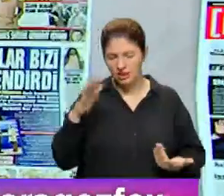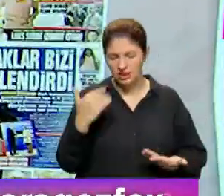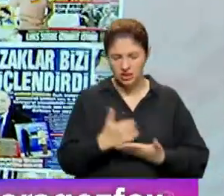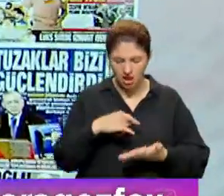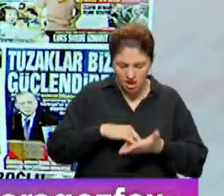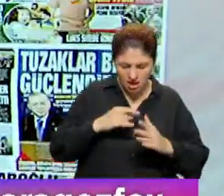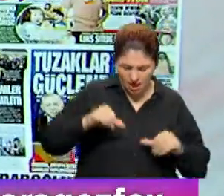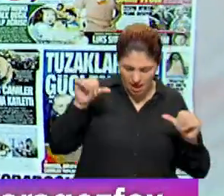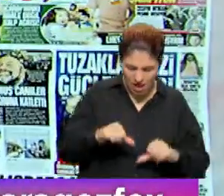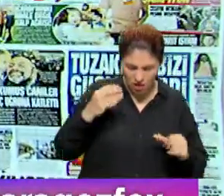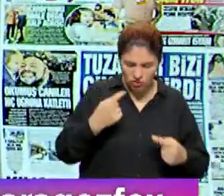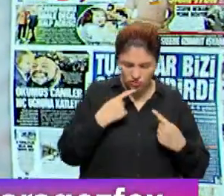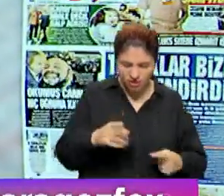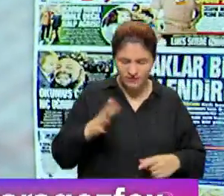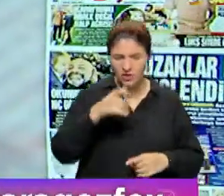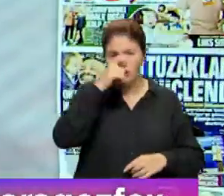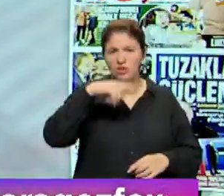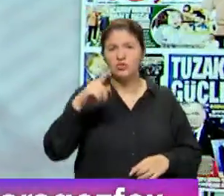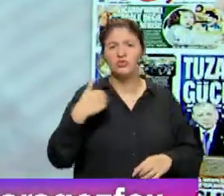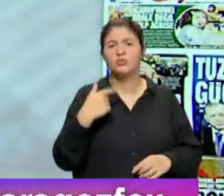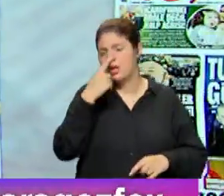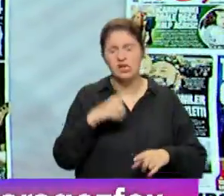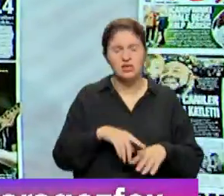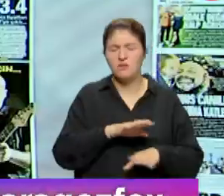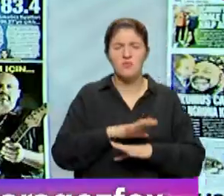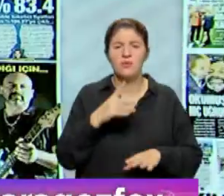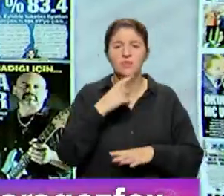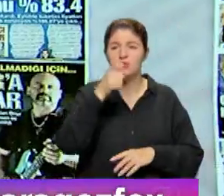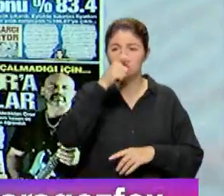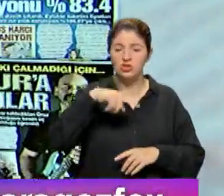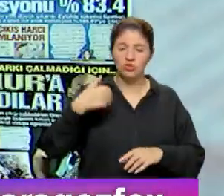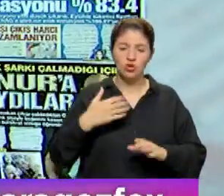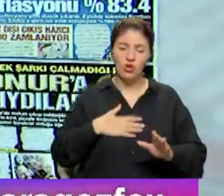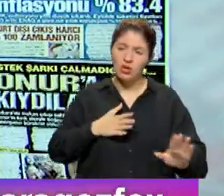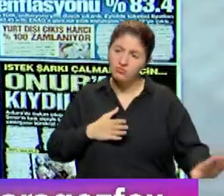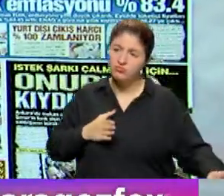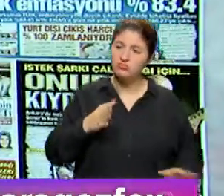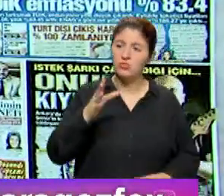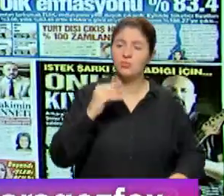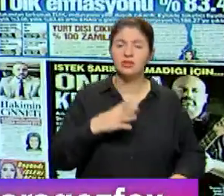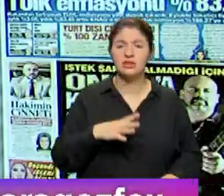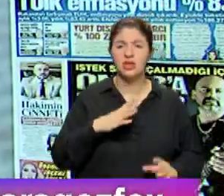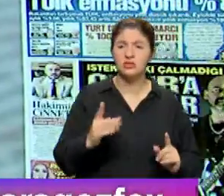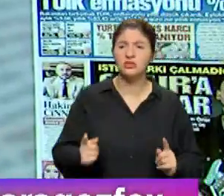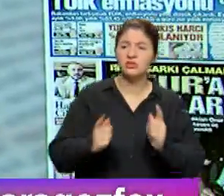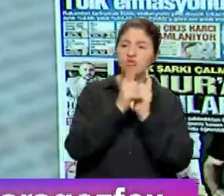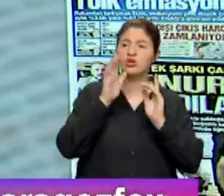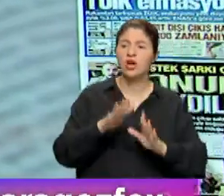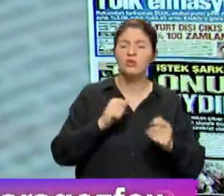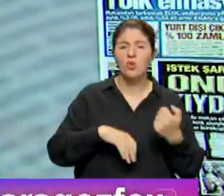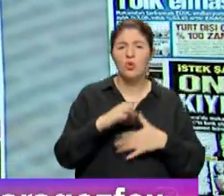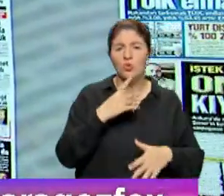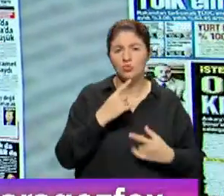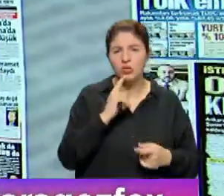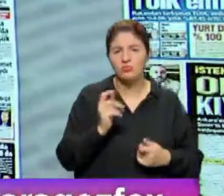geçemediğini söylediğinde ya da tüik'in verilerine inanmıyorum diye tüik'in önüne gitmek istediğinde karşı karşıya kaldığı durumu